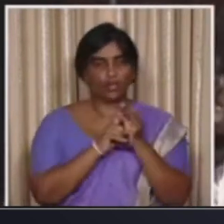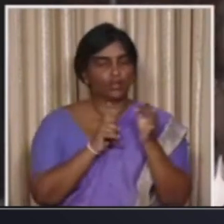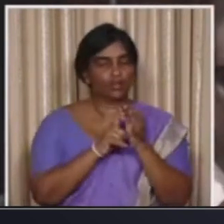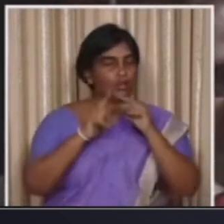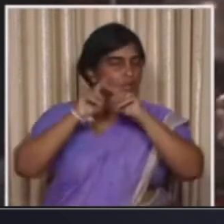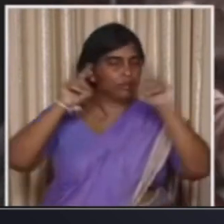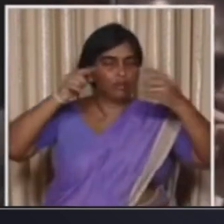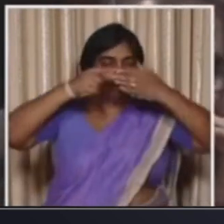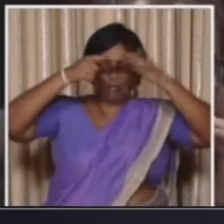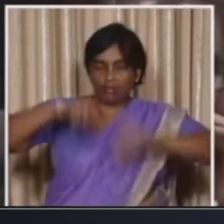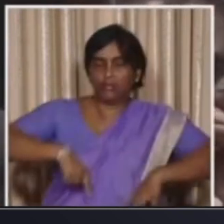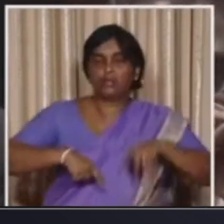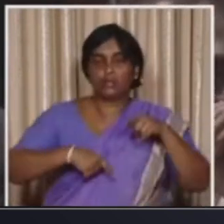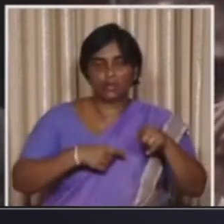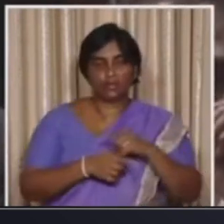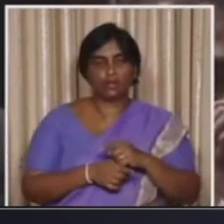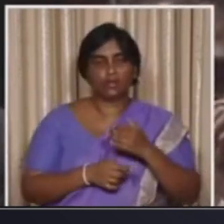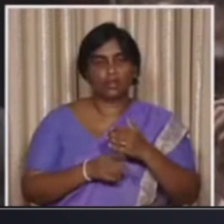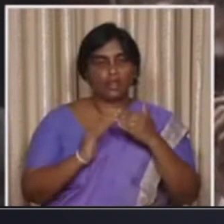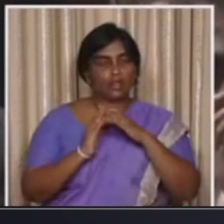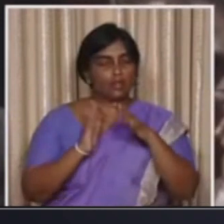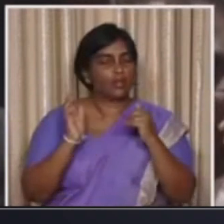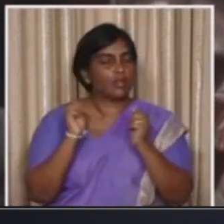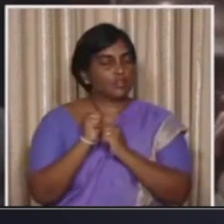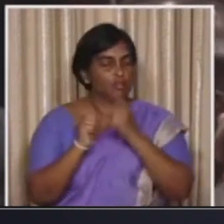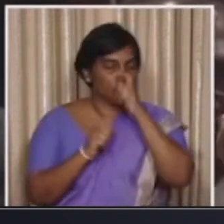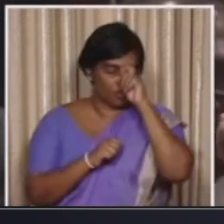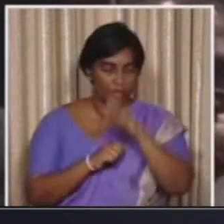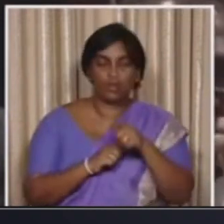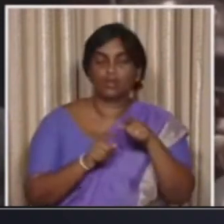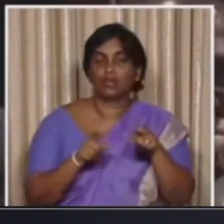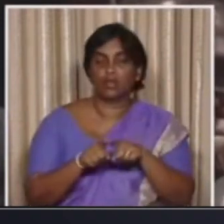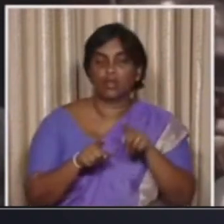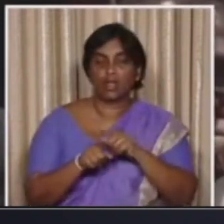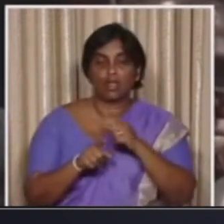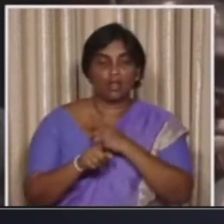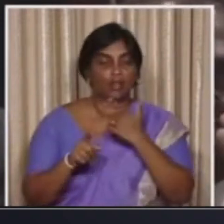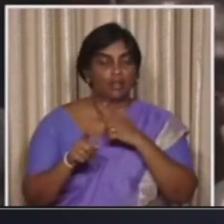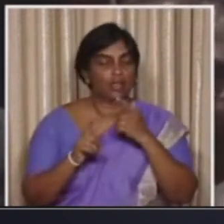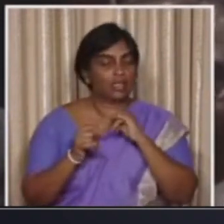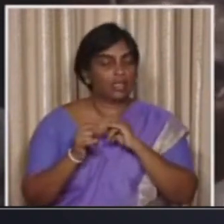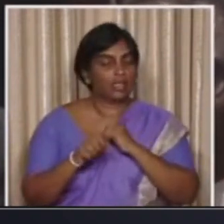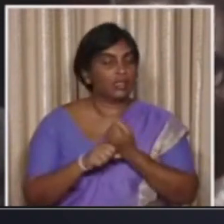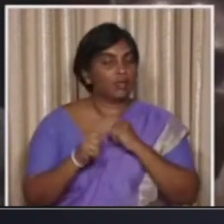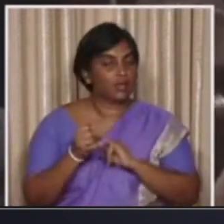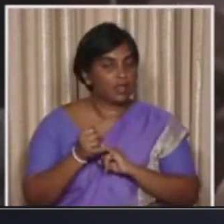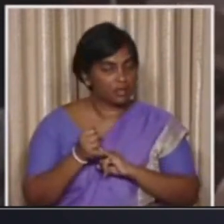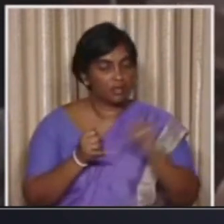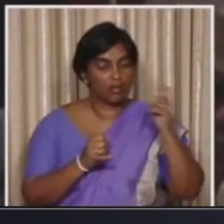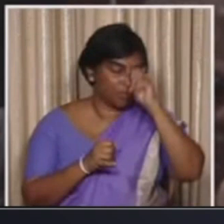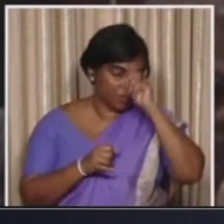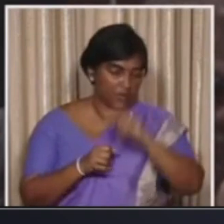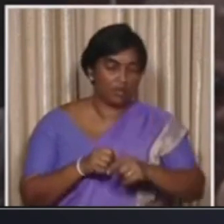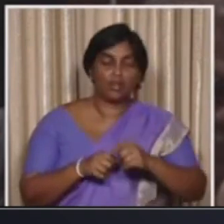දරේකාවෙන් පල්ලෙහාට මිනිස්සු ඇදලා දාලා තියෙන්නේ ගමේ සමෘද්ධි මහත්තයා ඒ වගේම ආරච්චි මහත්තයා ඒ වගේම ආර්ථික සංවර්ධන නිලධාරි